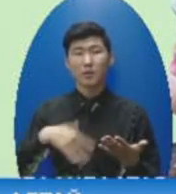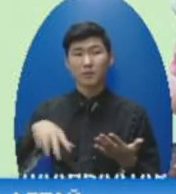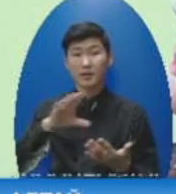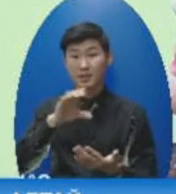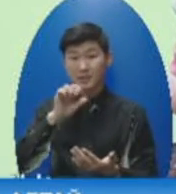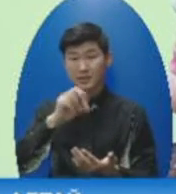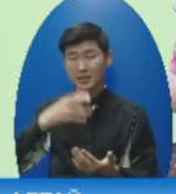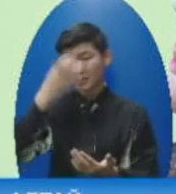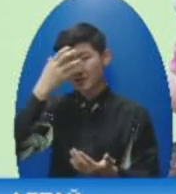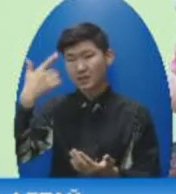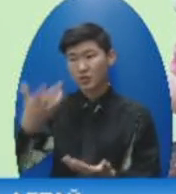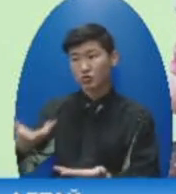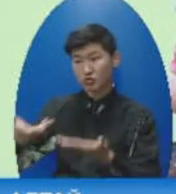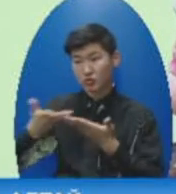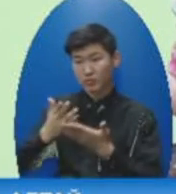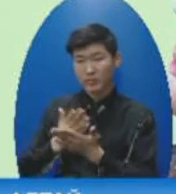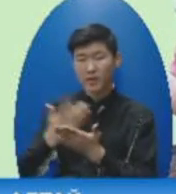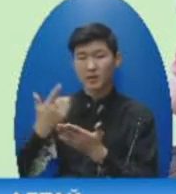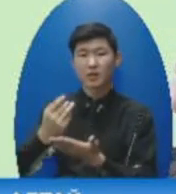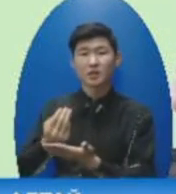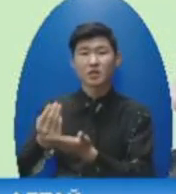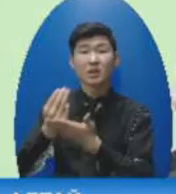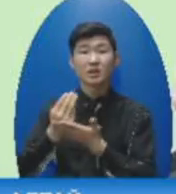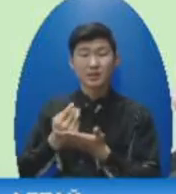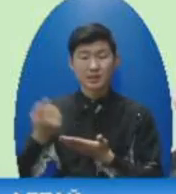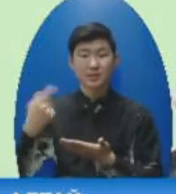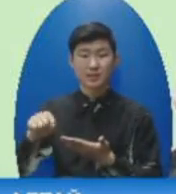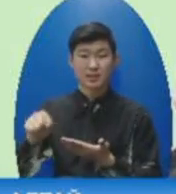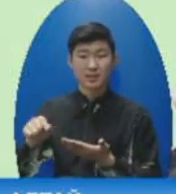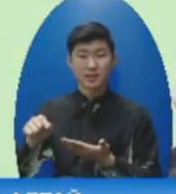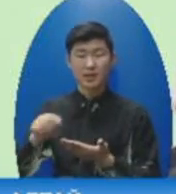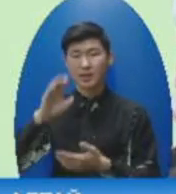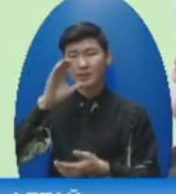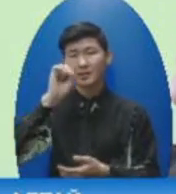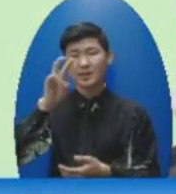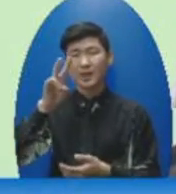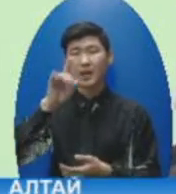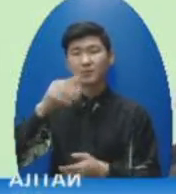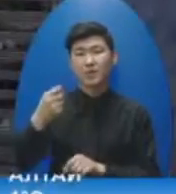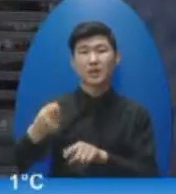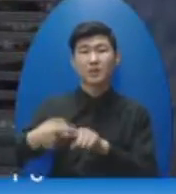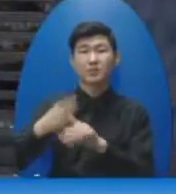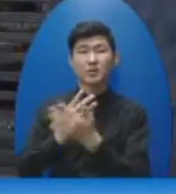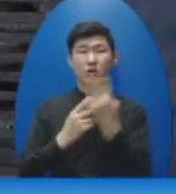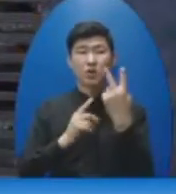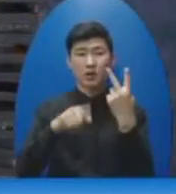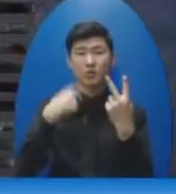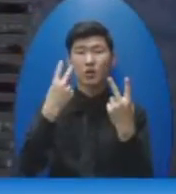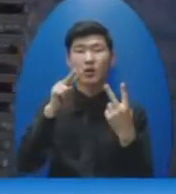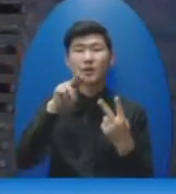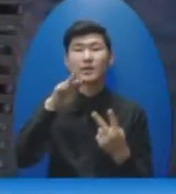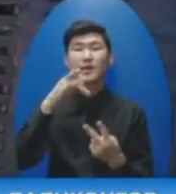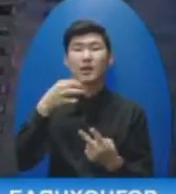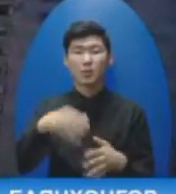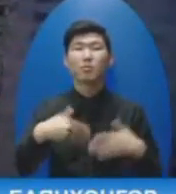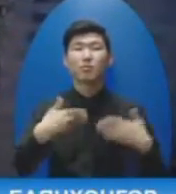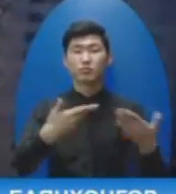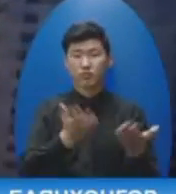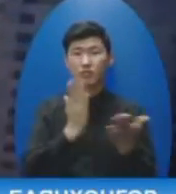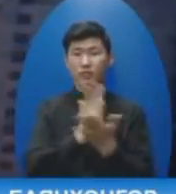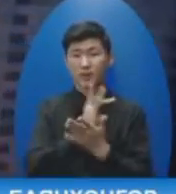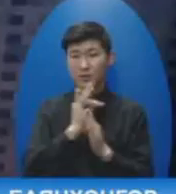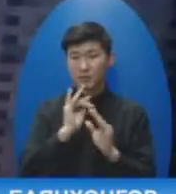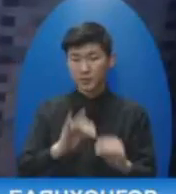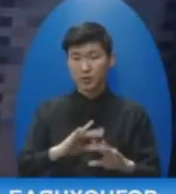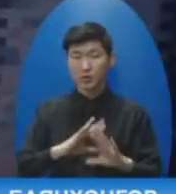газраас өргөн барьсан энэ шагналын сангийн хэмжээ бол нэмэгдсэн. 2.2 тэрбум төгрөг олгогдно. Энийг бол одоо